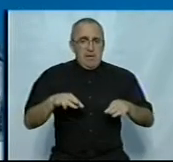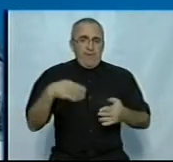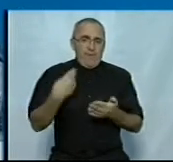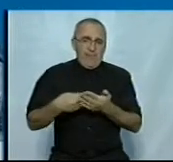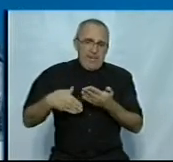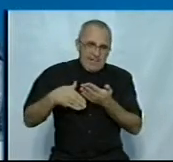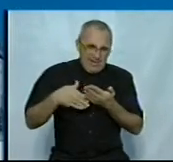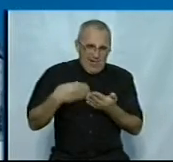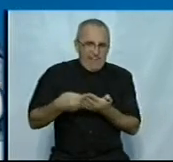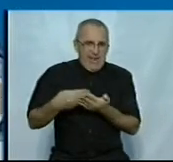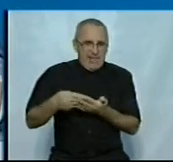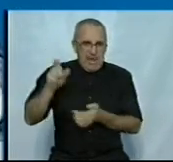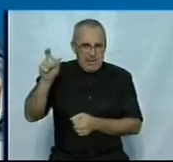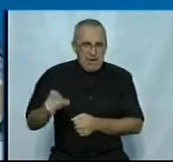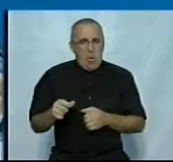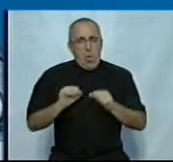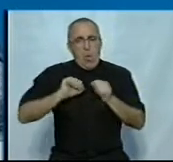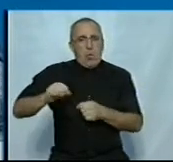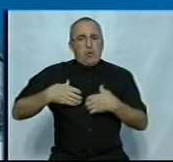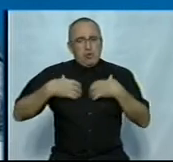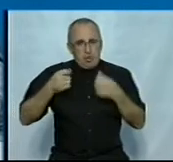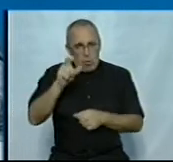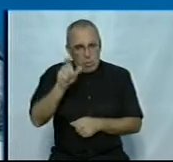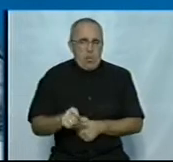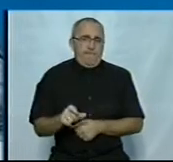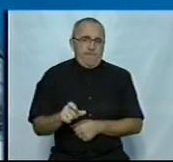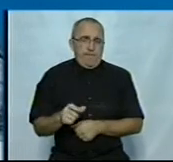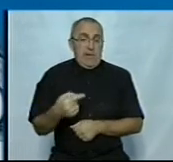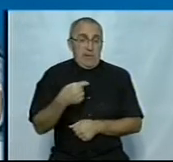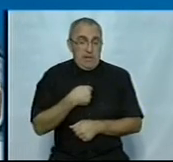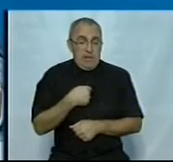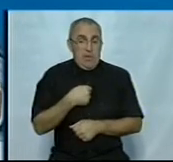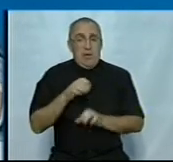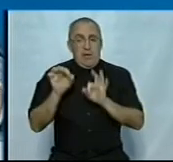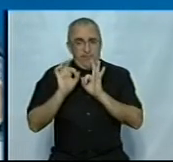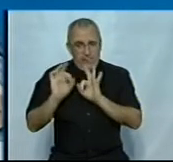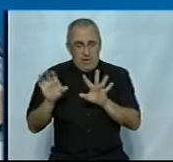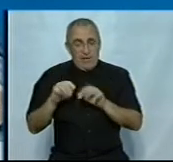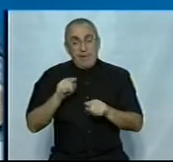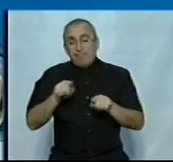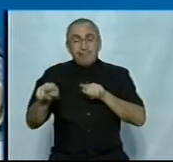фінансів і міністра охорони здоров'я. І я виказую